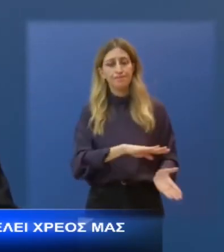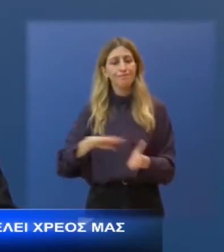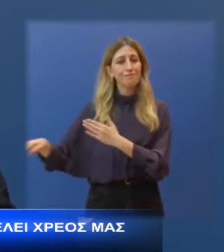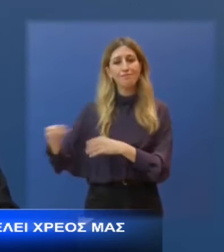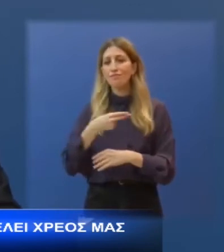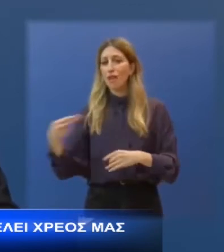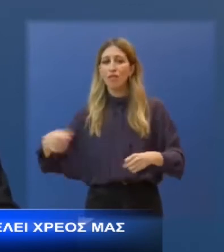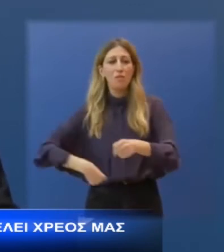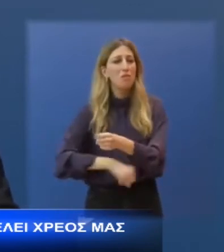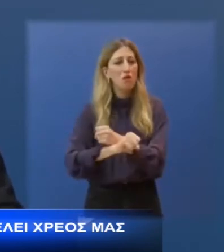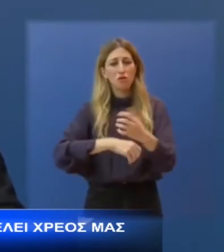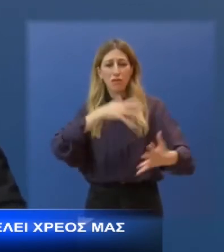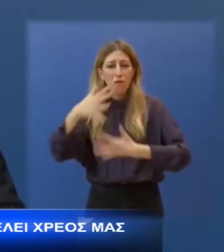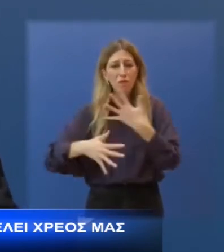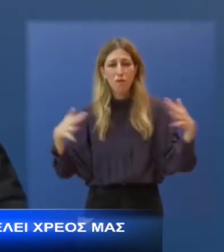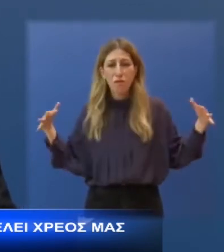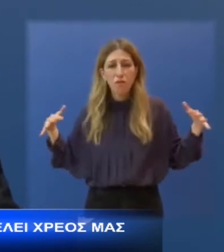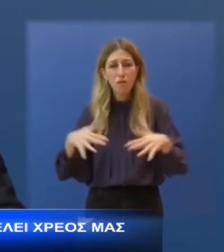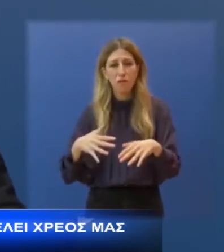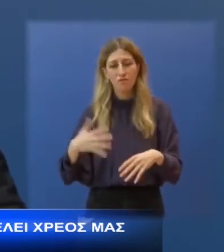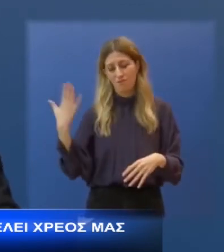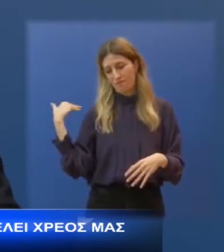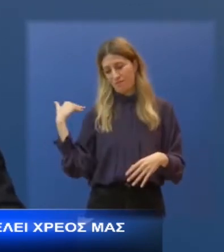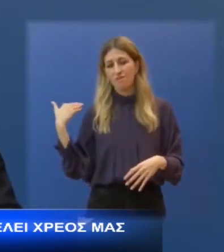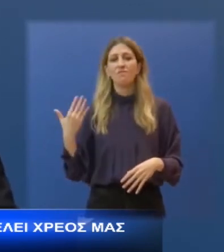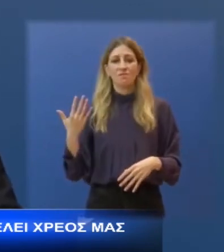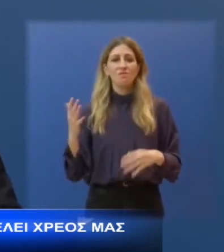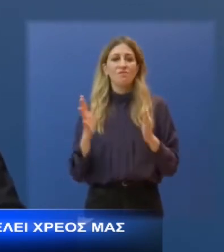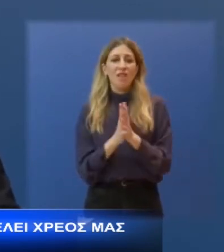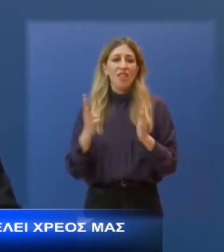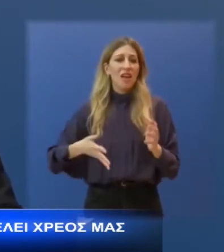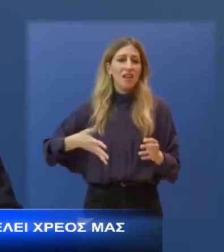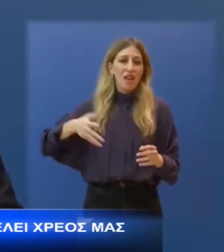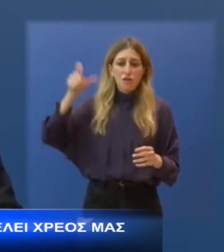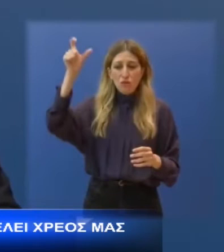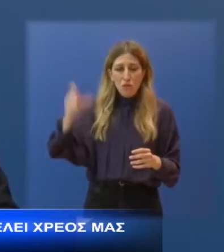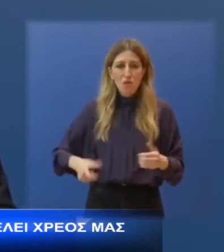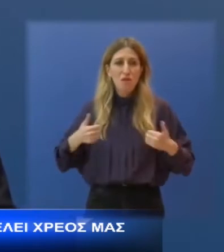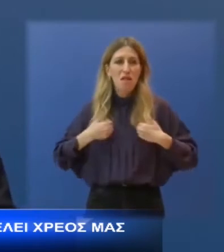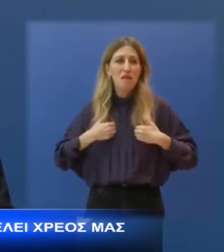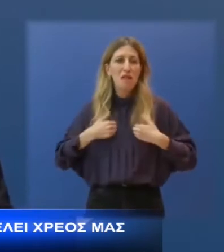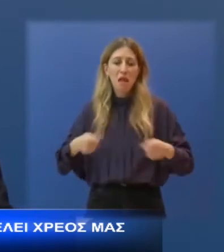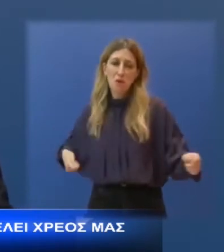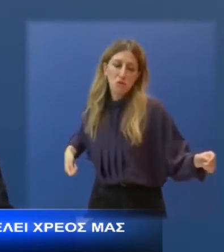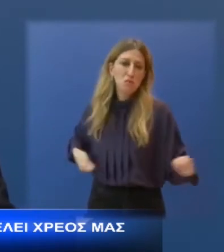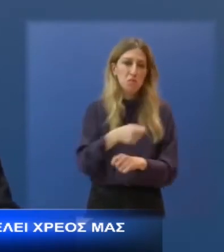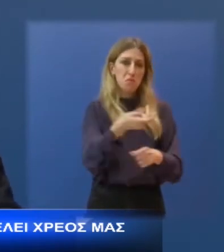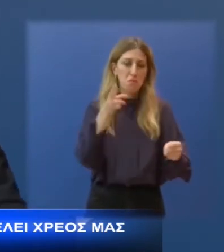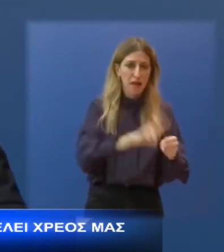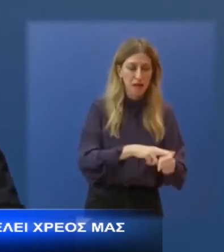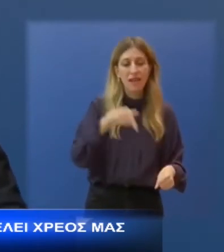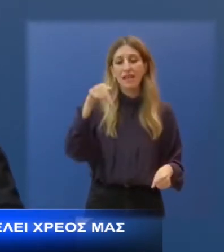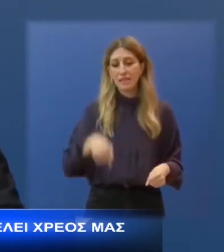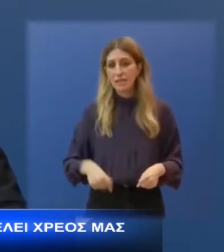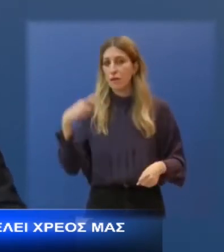των ενεργειών που έγιναν μετά την άγρια δολοφονία του 19χρονου Άλκη που συγκλώνησε όλη τη χώρα, πραγματοποιήθηκε σήμερα στο Μέγαρο Μαξίμου υπό